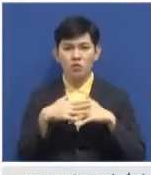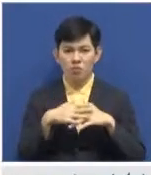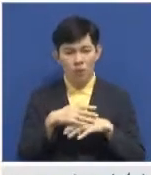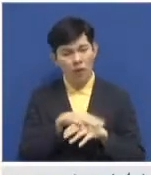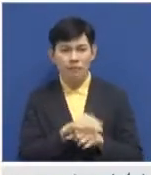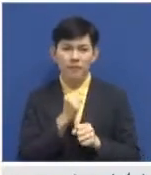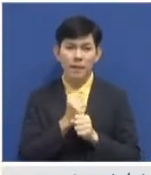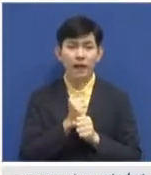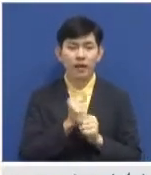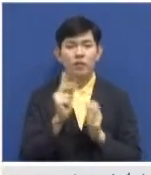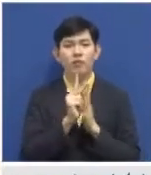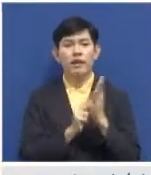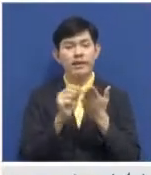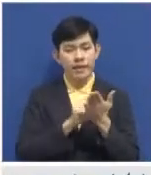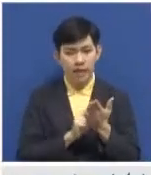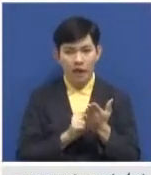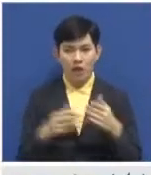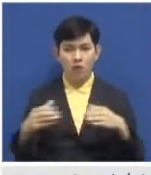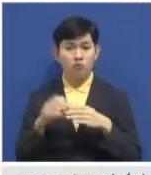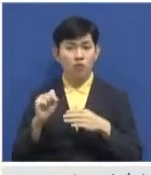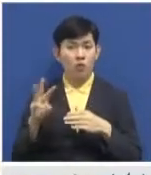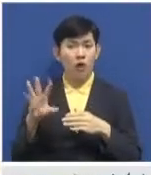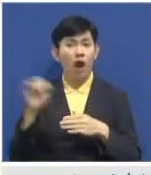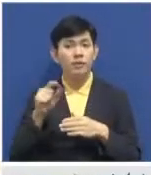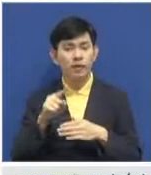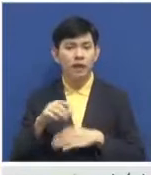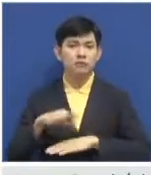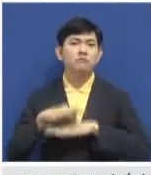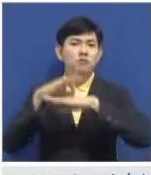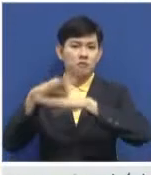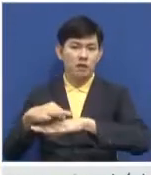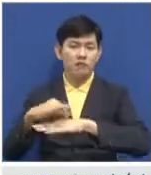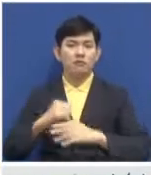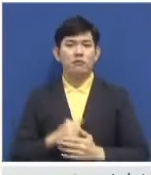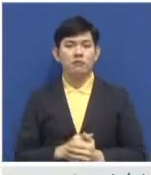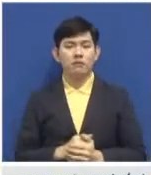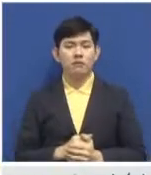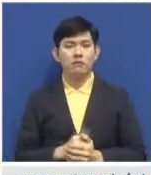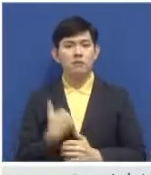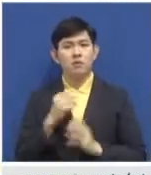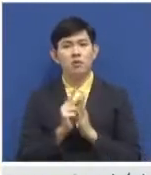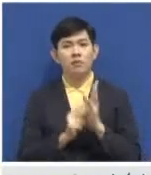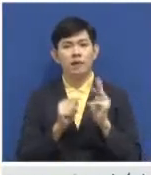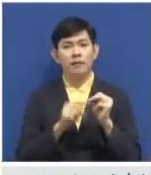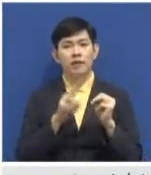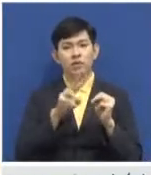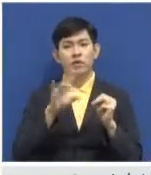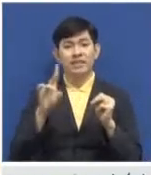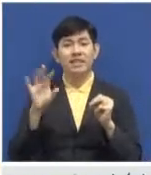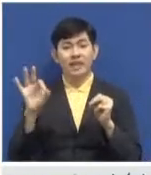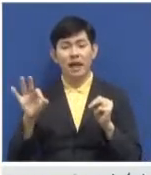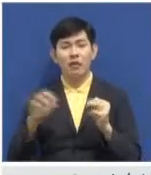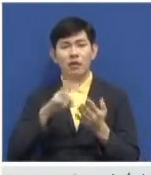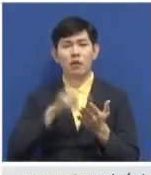หมายเกี่ยวกับการปฏิรูปและสว.ชุดนี้ทั้งหมดมาจากการแต่งตั้งของหัวหน้าคสช.มีมาตรา279มาตราสุดท้าย